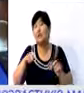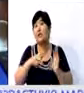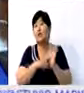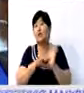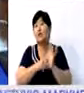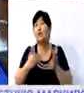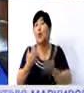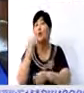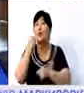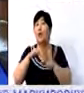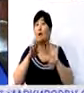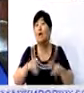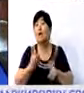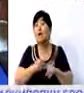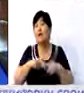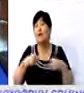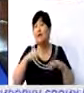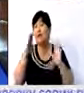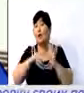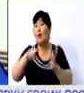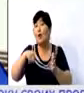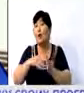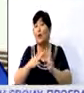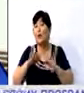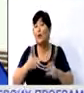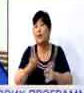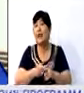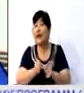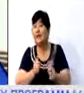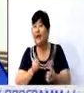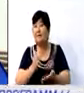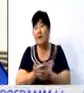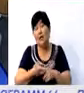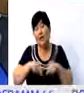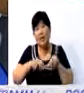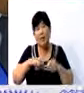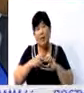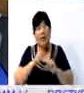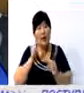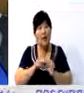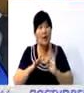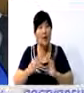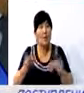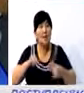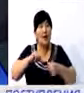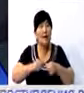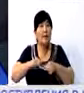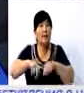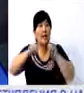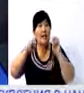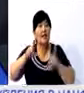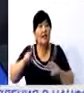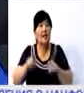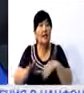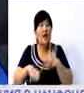новых рабочих мест. Однако в ряде пригородных населенных пунктов есть отставание. Для решения проблемы к каждому аулу прикреплены специалисты